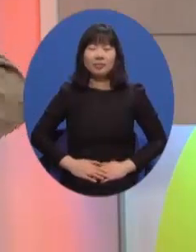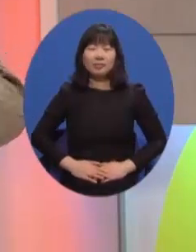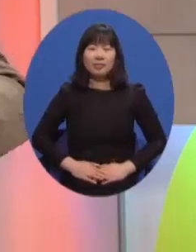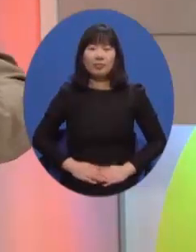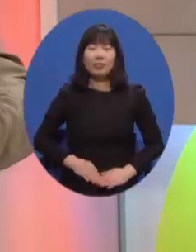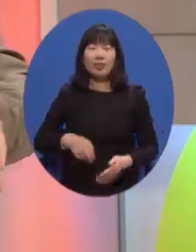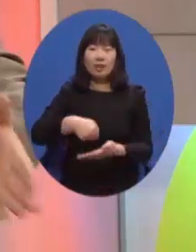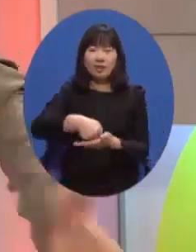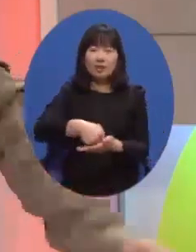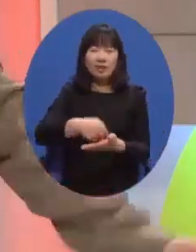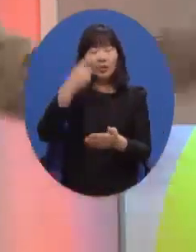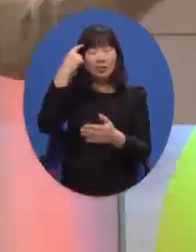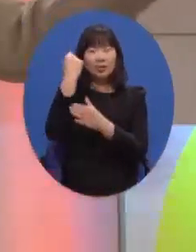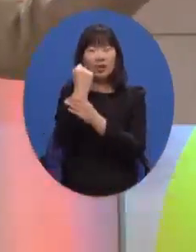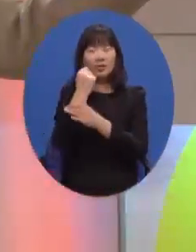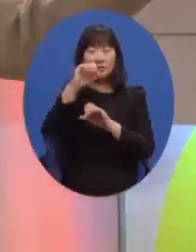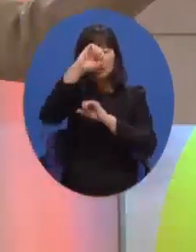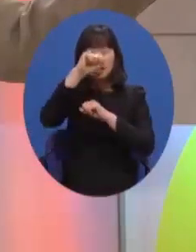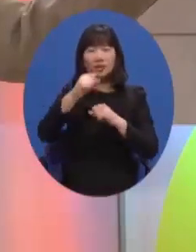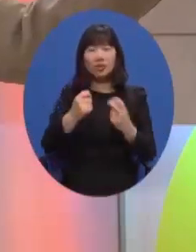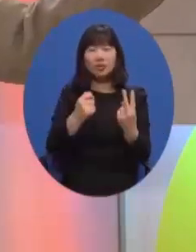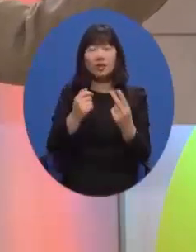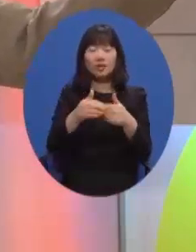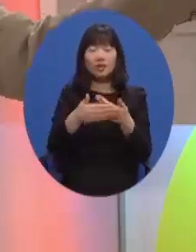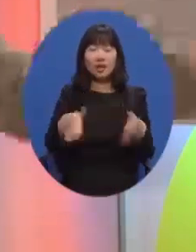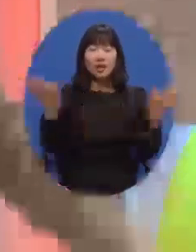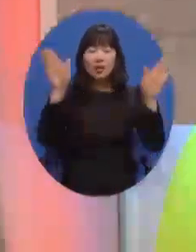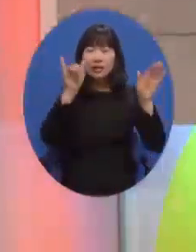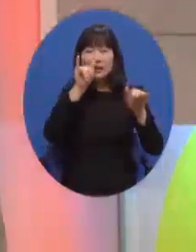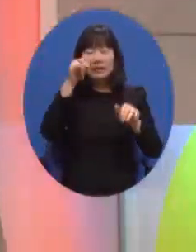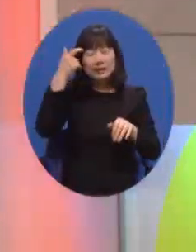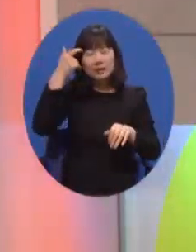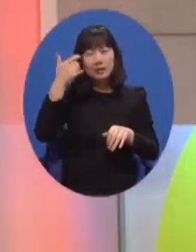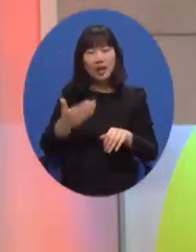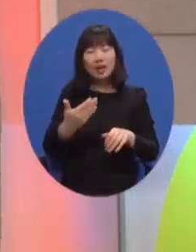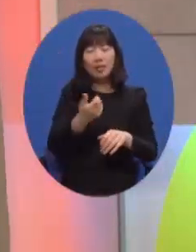대고 머리하고 다리를 다 두 개를 다 올릴 수 있는가 뭐 이런 몇 가지 활동들이 있어요.